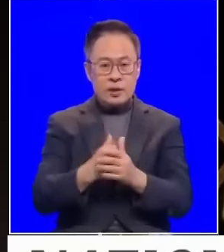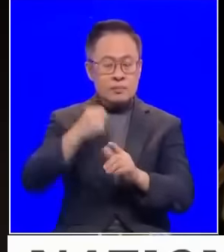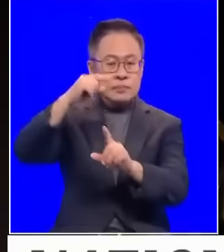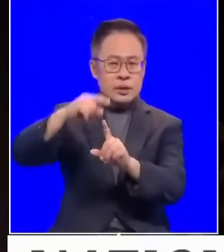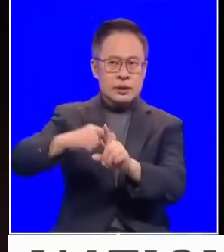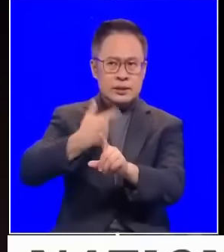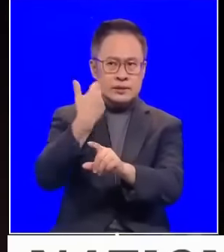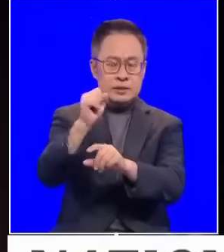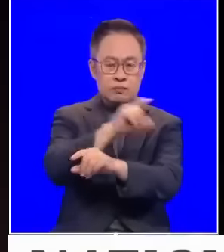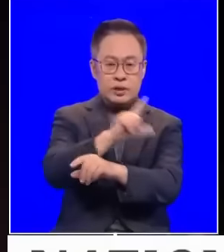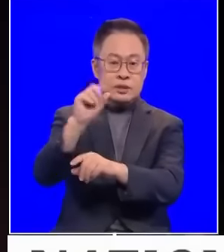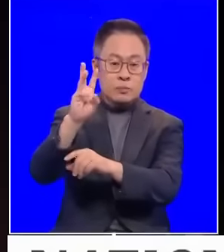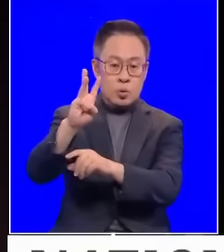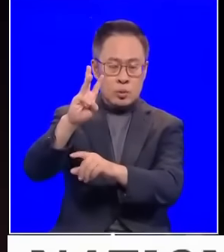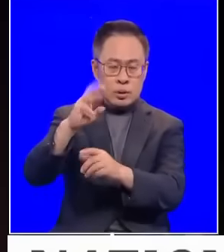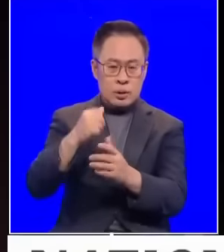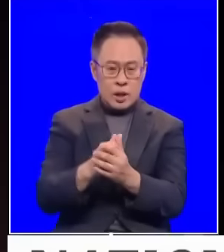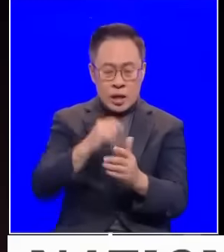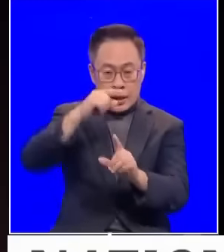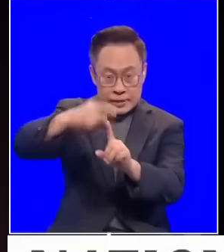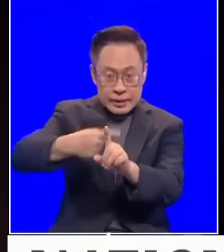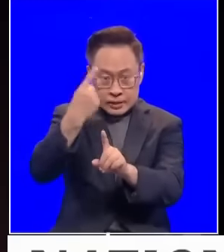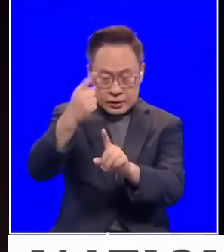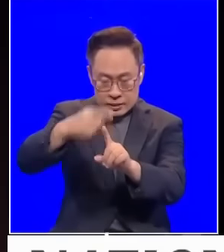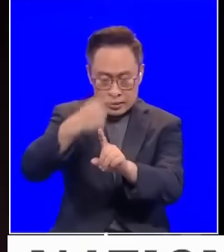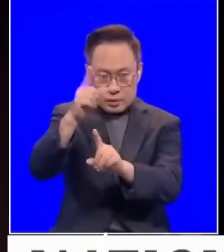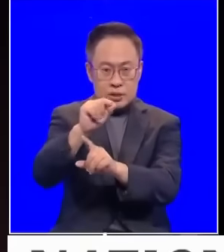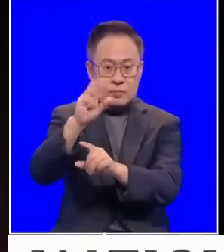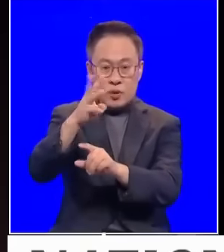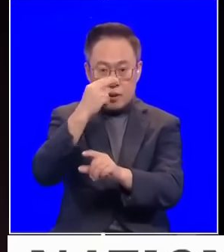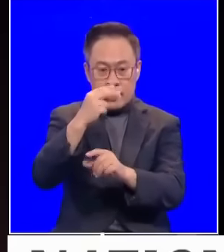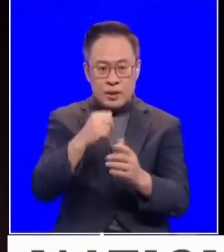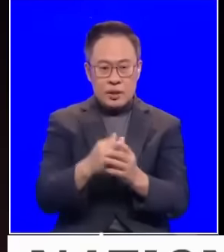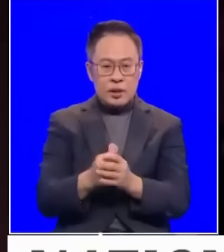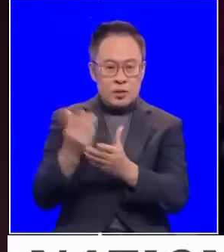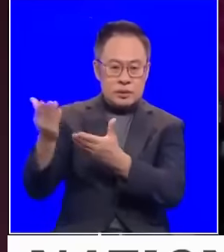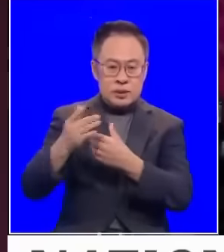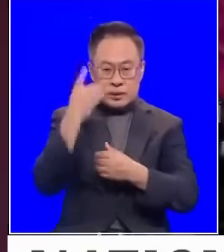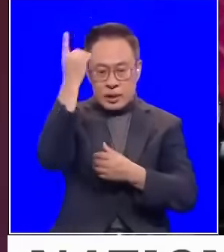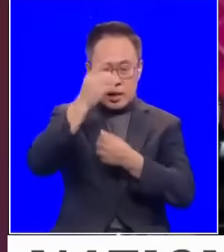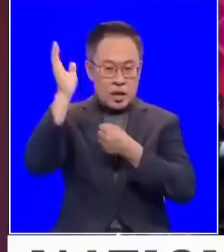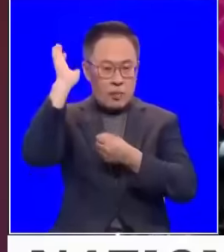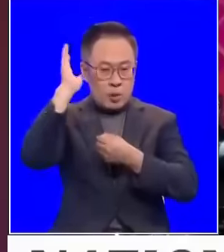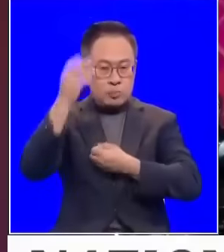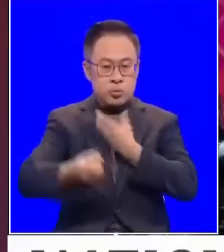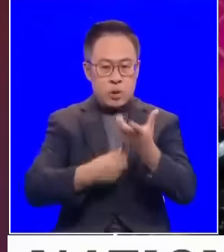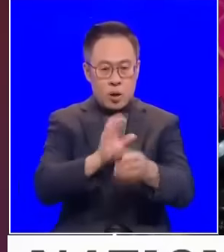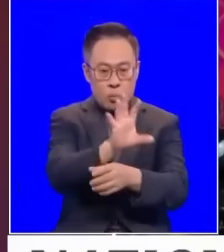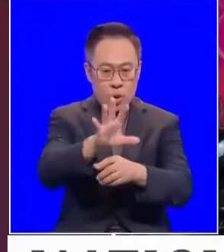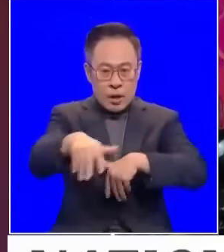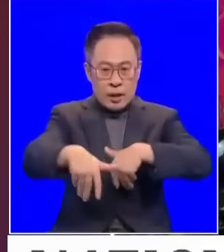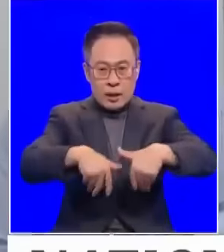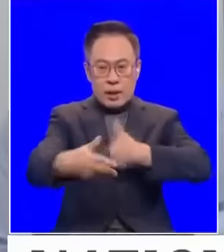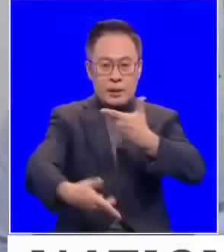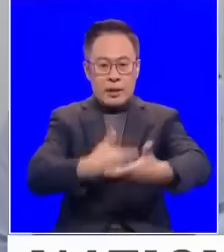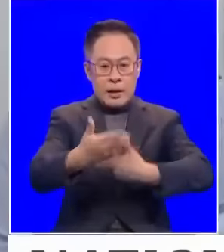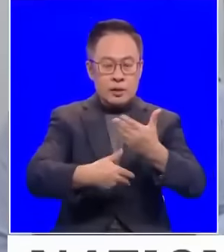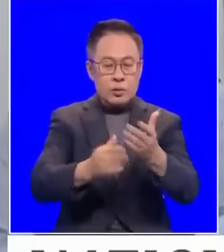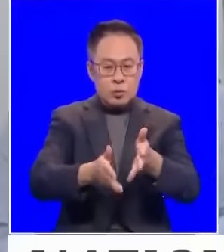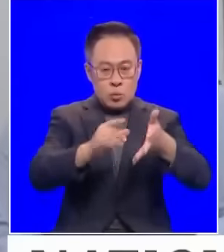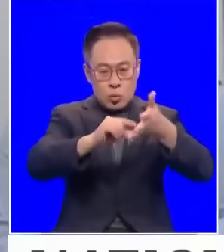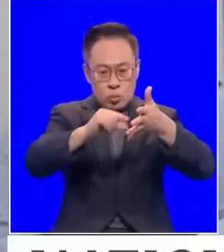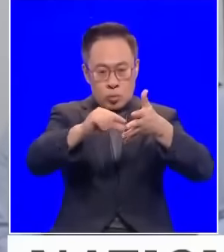านมานี้เองทีนี้ไปสอบถามผู้เสียหายคนหนึ่งคนนี้เป็นอดีตดาราละครเวทีเลยนะชื่อว่าคุณนฤมลไซมอนหรือว่าคุ